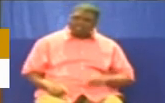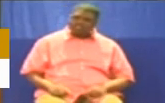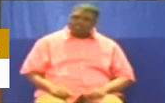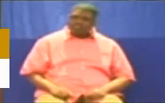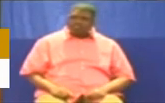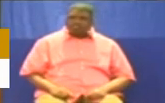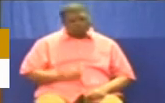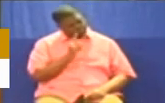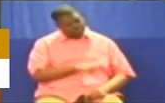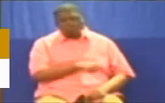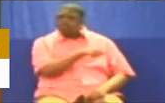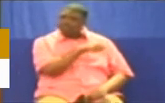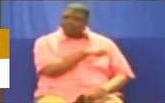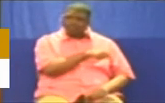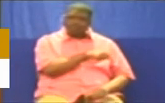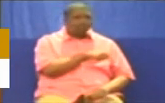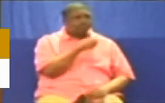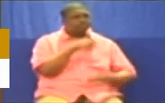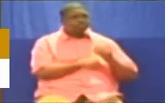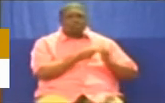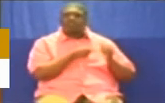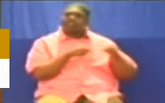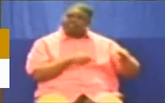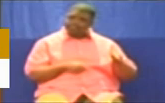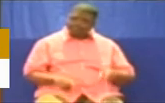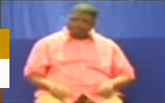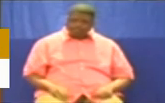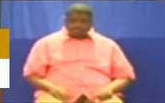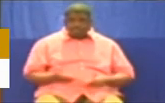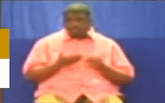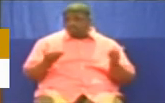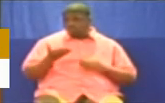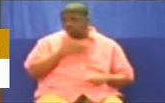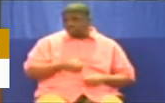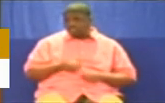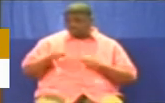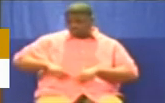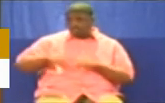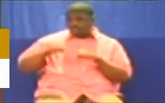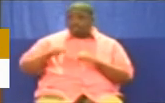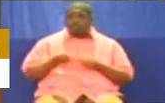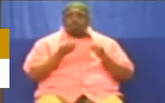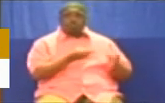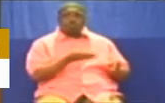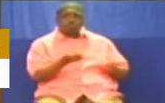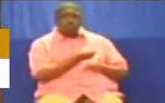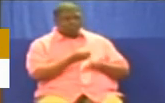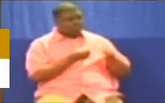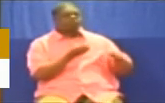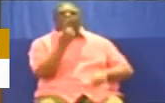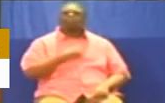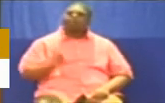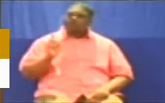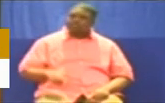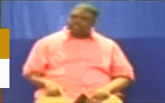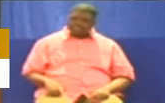ndio iko pale kwenye nani ile. Unless sasa waziri umempa hayo mamlaka ya kufanya hivyo, is okay.